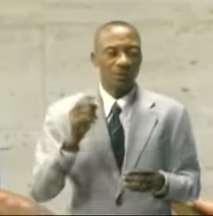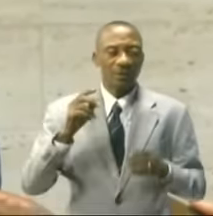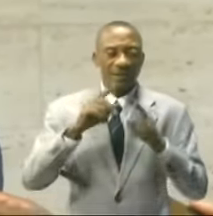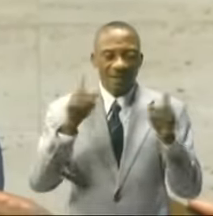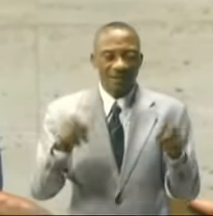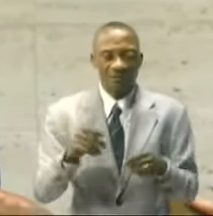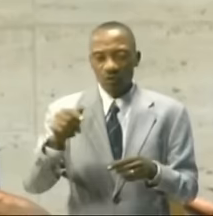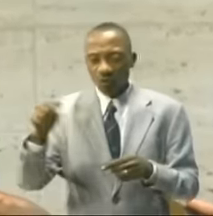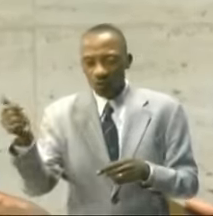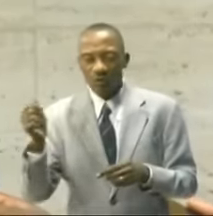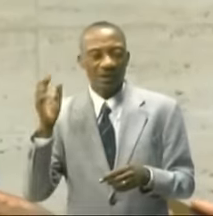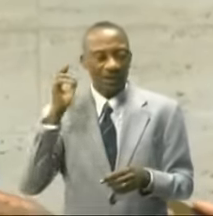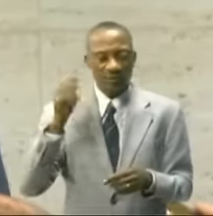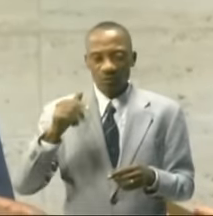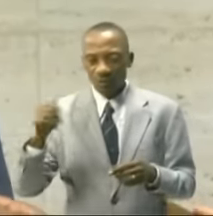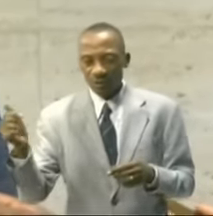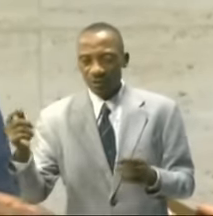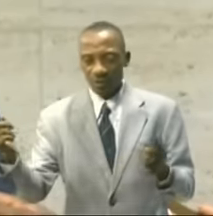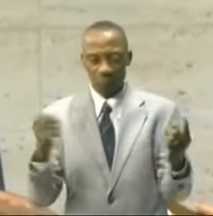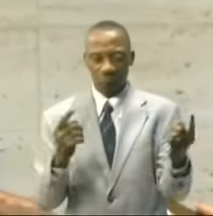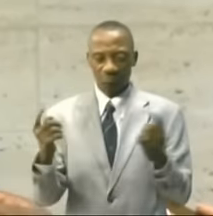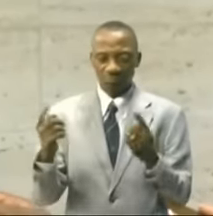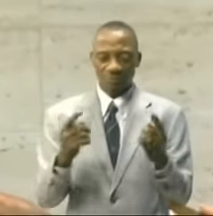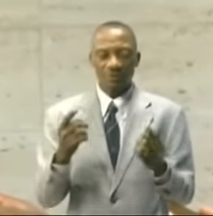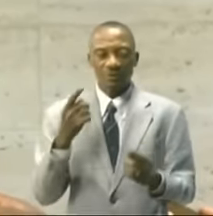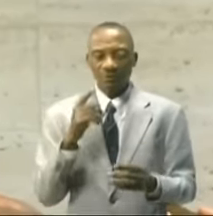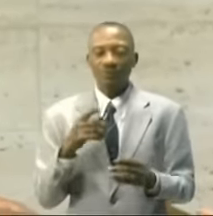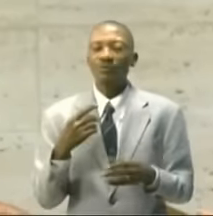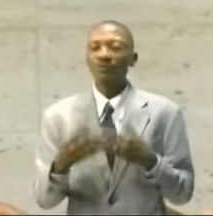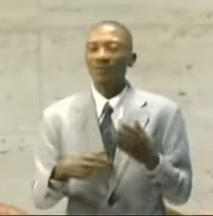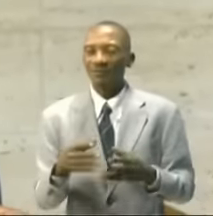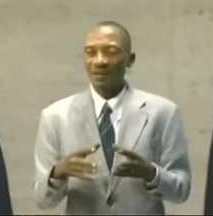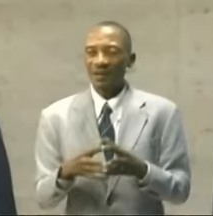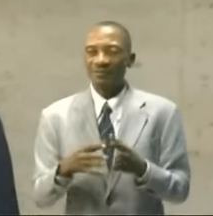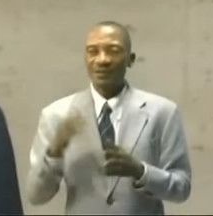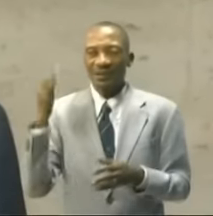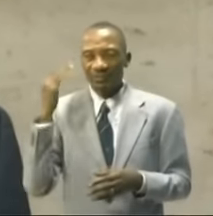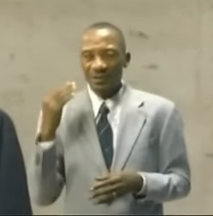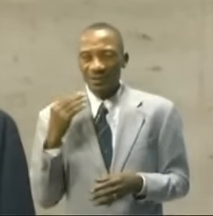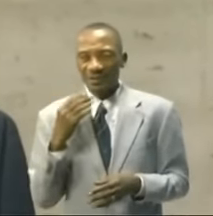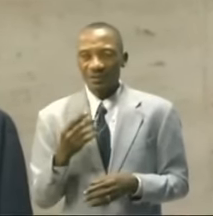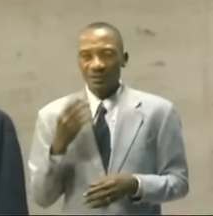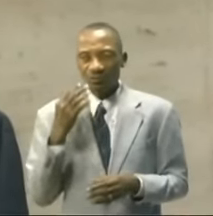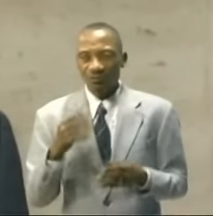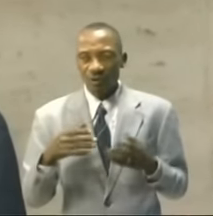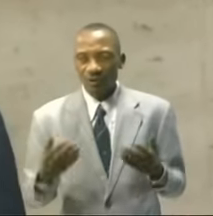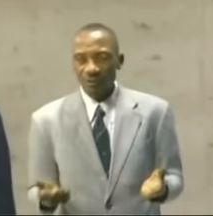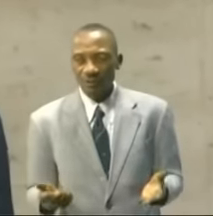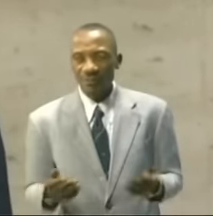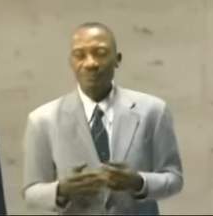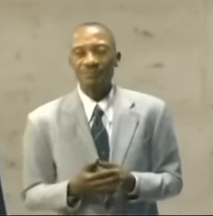République démocratique du Congo fait partie de l'éventail des pays avec lesquels Star Times travaille. Je peux vous confirmer